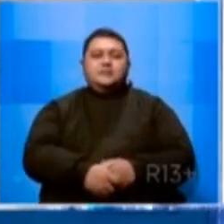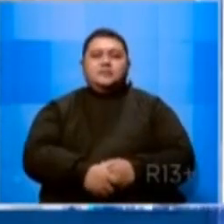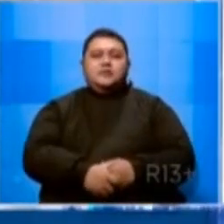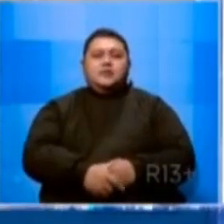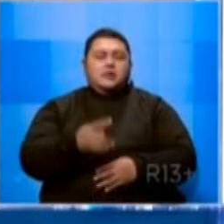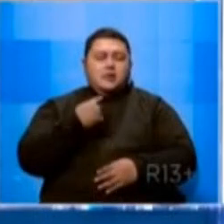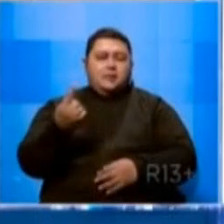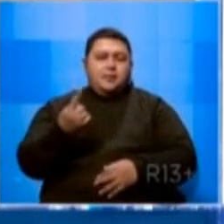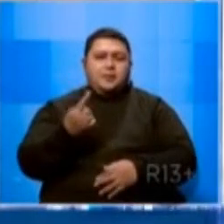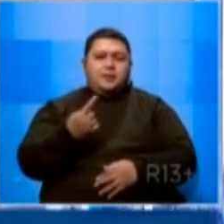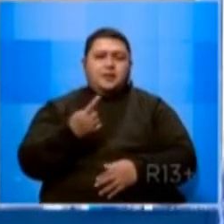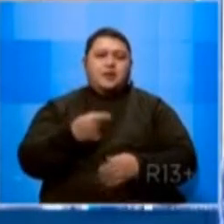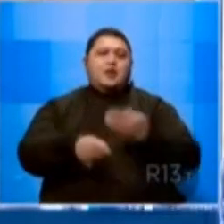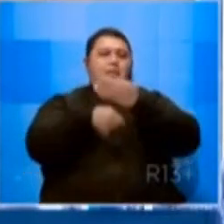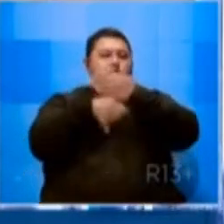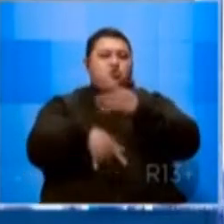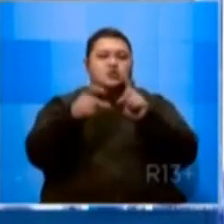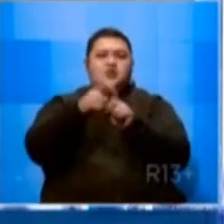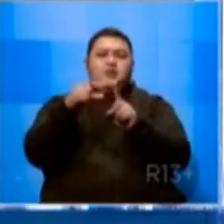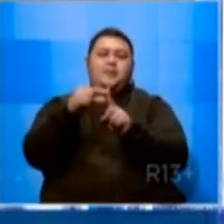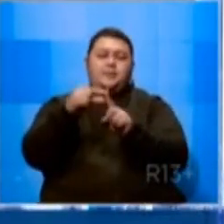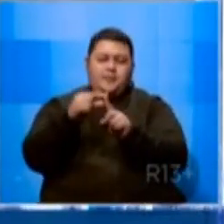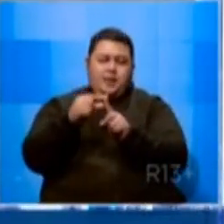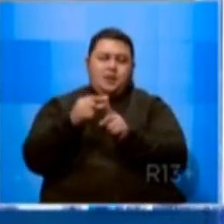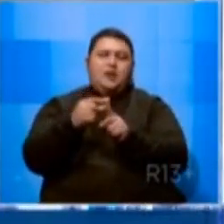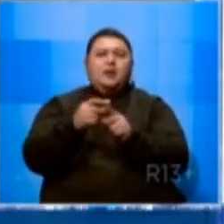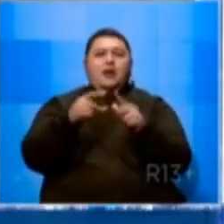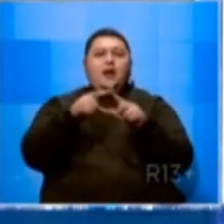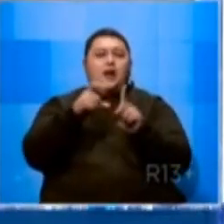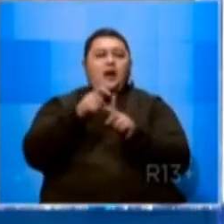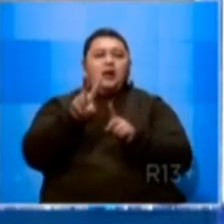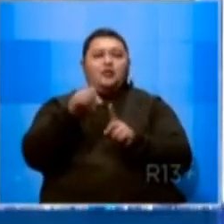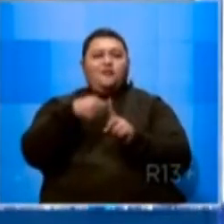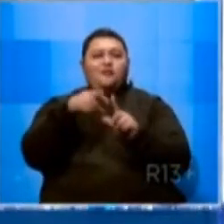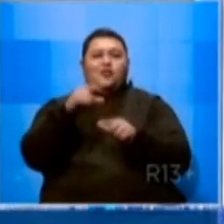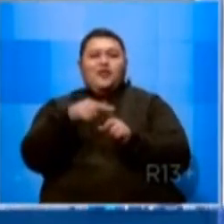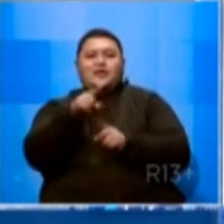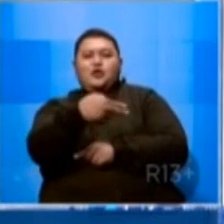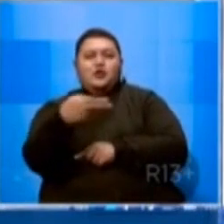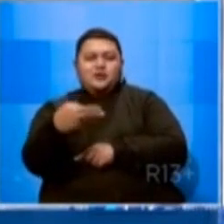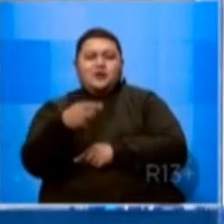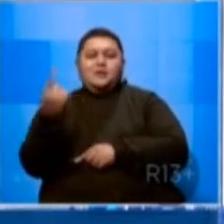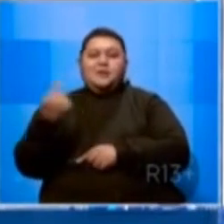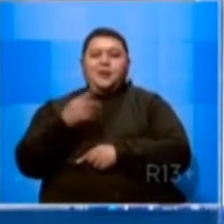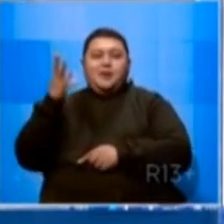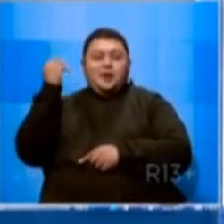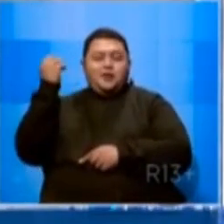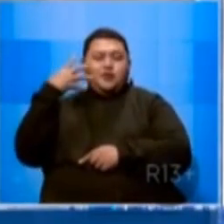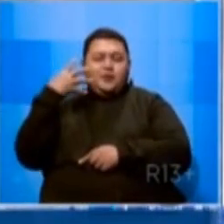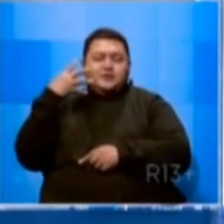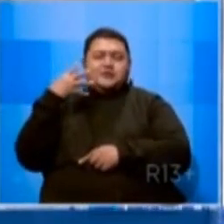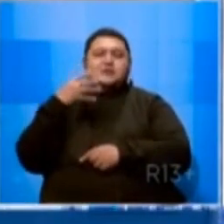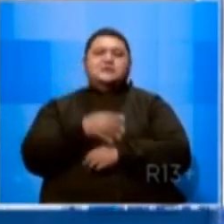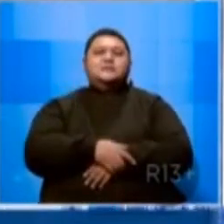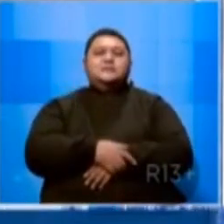pengurus DPP asosiasi advokat Indonesia kami tadi mendapat informasi dari ketua umum kami bank